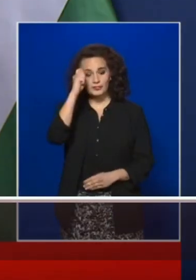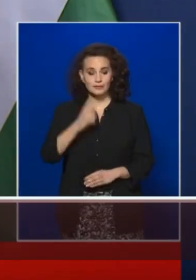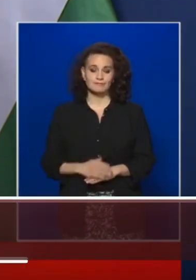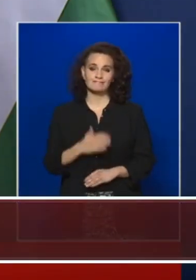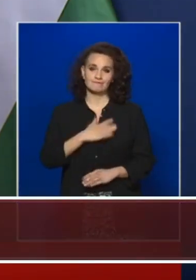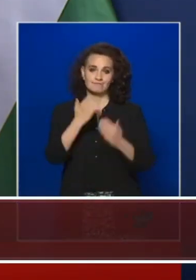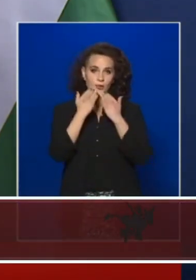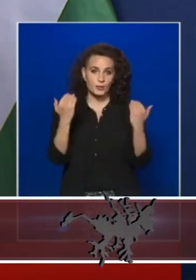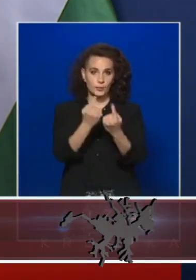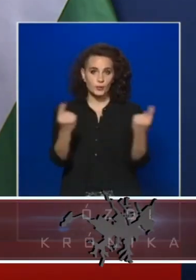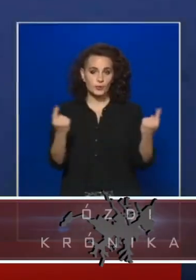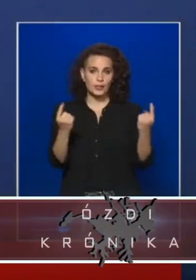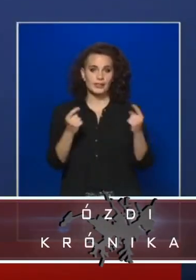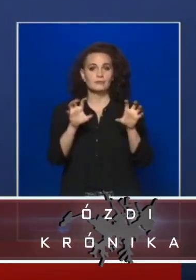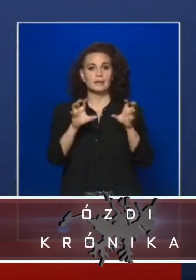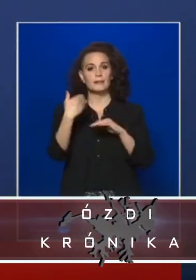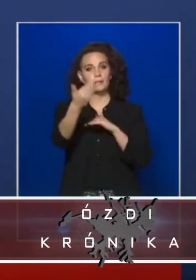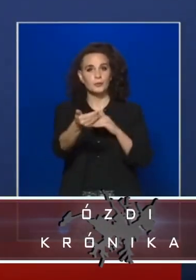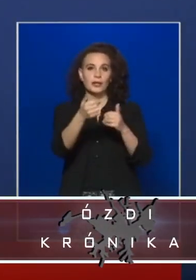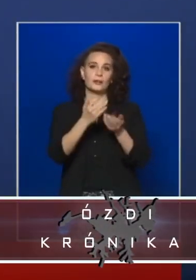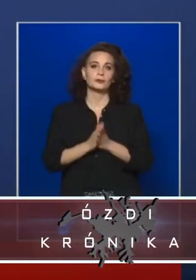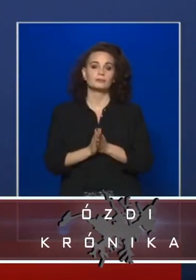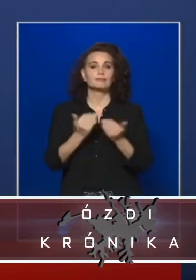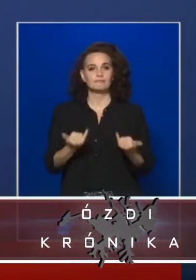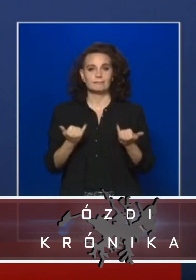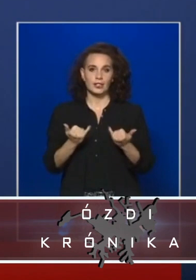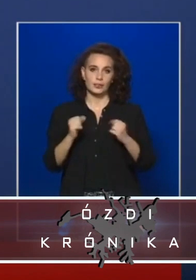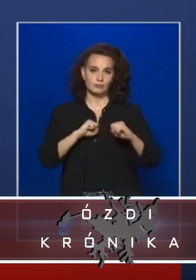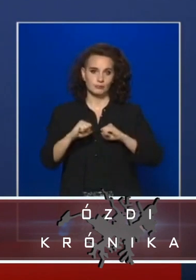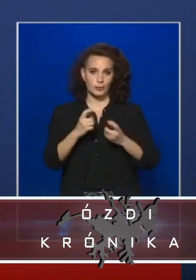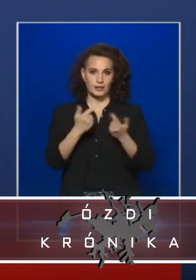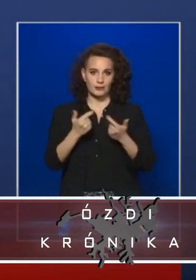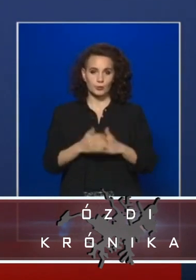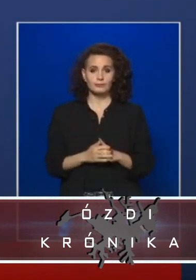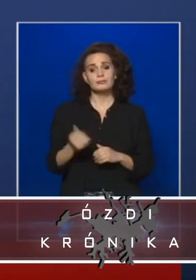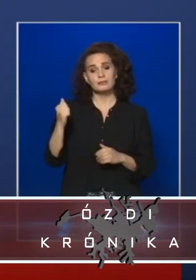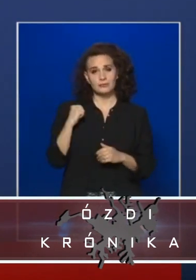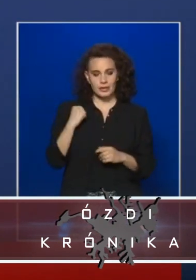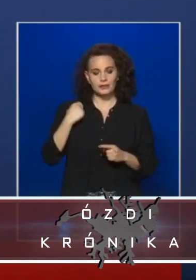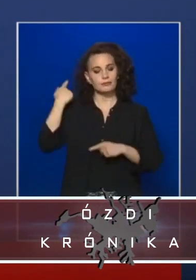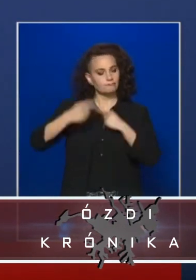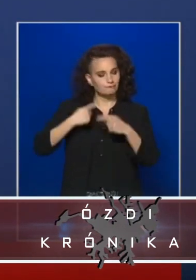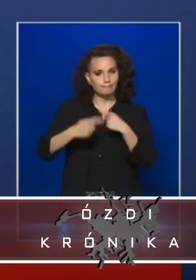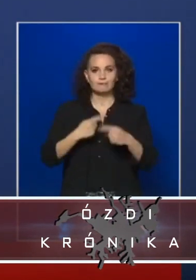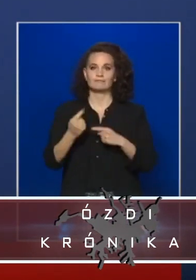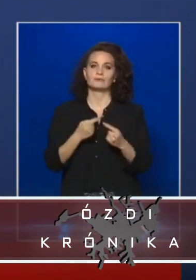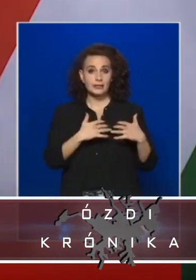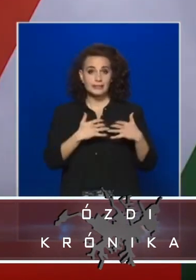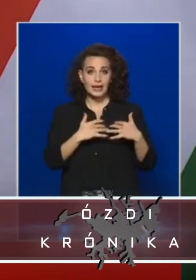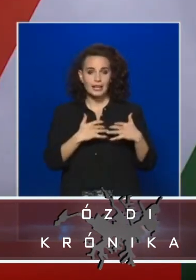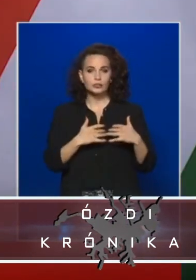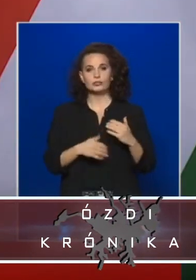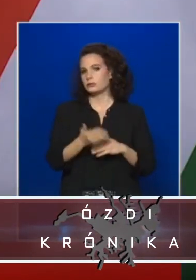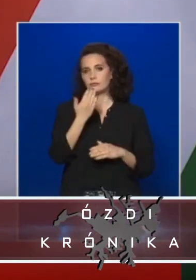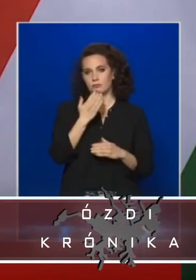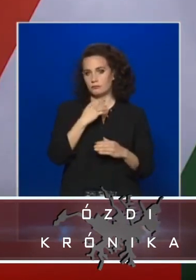Újabb enyhítéseket vezet be a kormány a koronavírus járvány miatt elrendelt korlátozó intézkedésekkel kapcsolatban. A rendelkezések minden